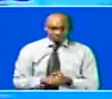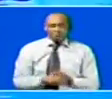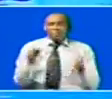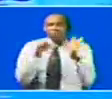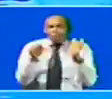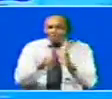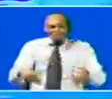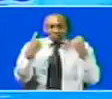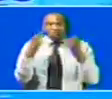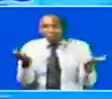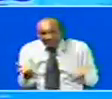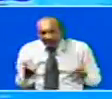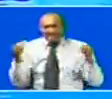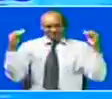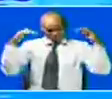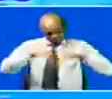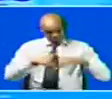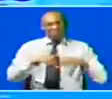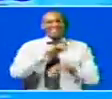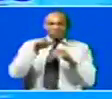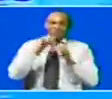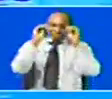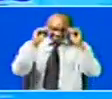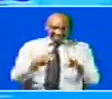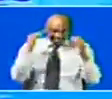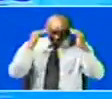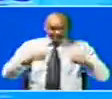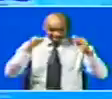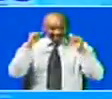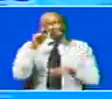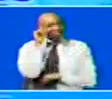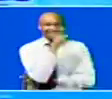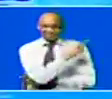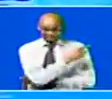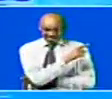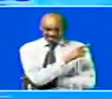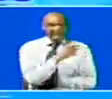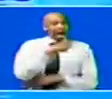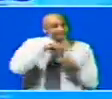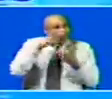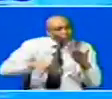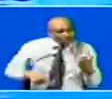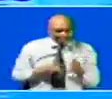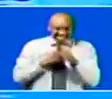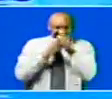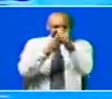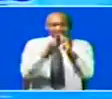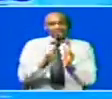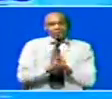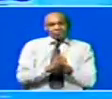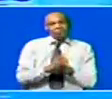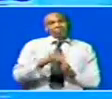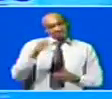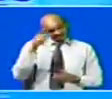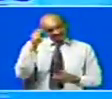Vurugu zimezuka wakati wa kongamano la kitaifa la walimu ambalo linaendelea katika kaunti ya Mombasa kuhusiana na uongozi wa chama kikuu cha